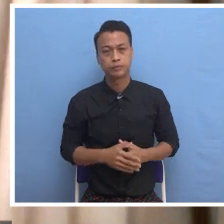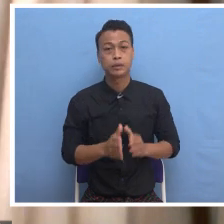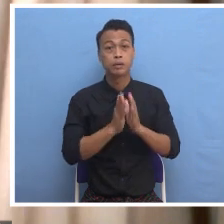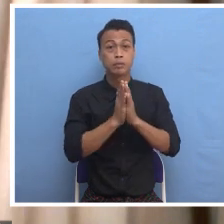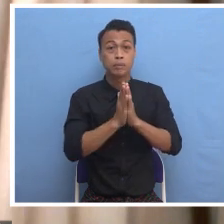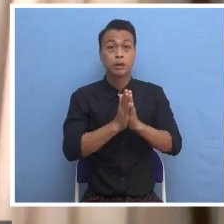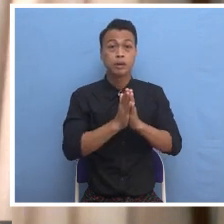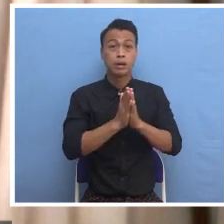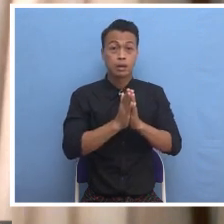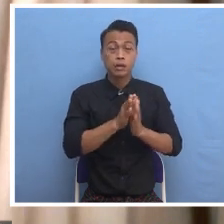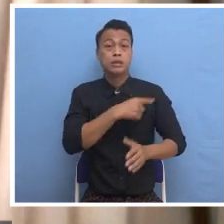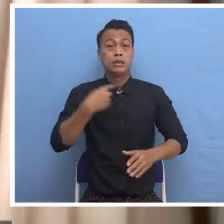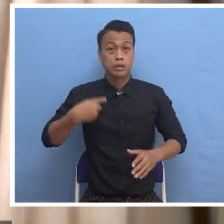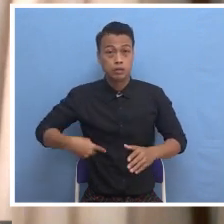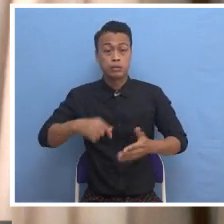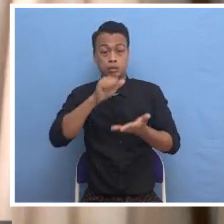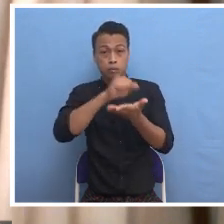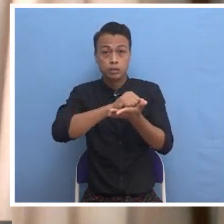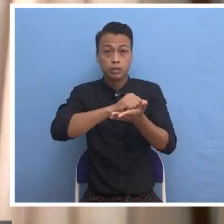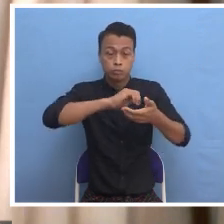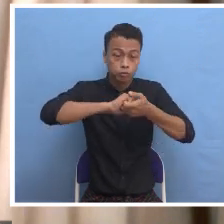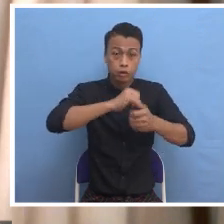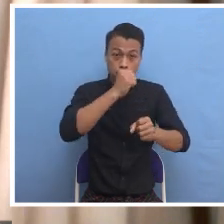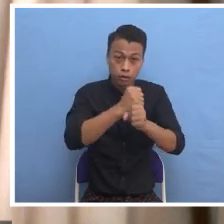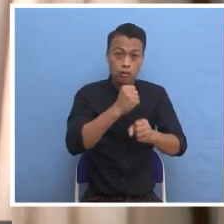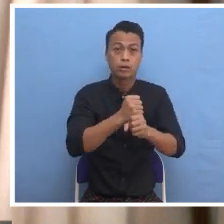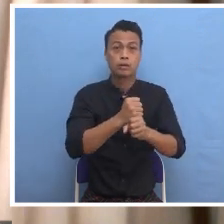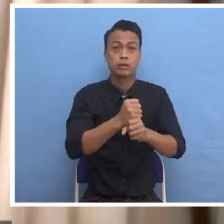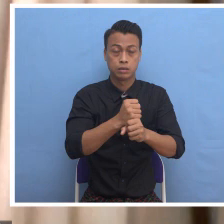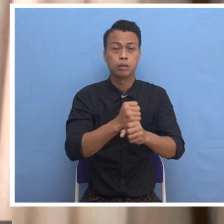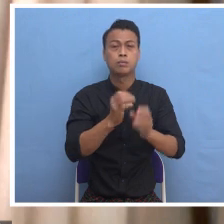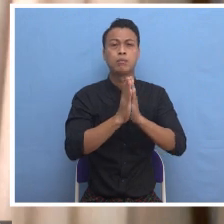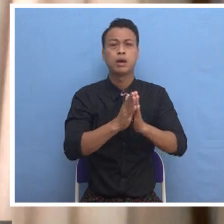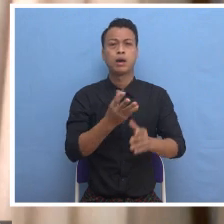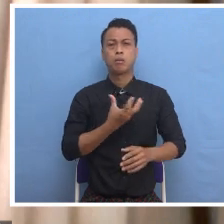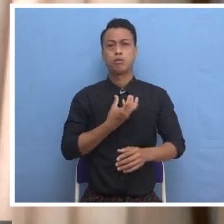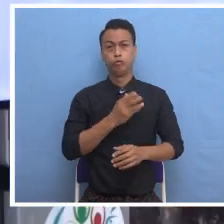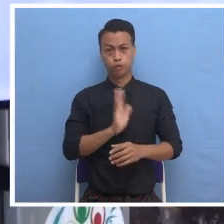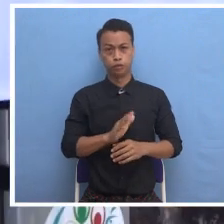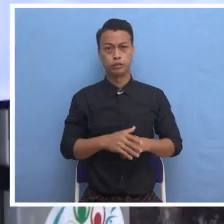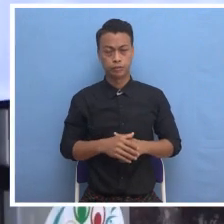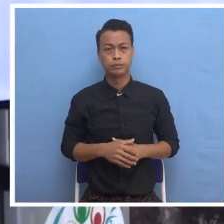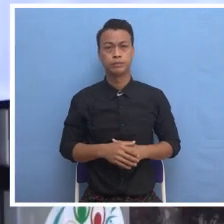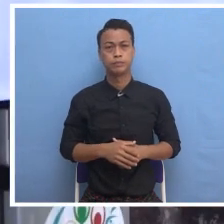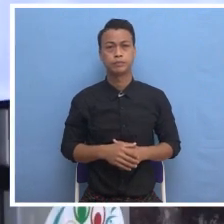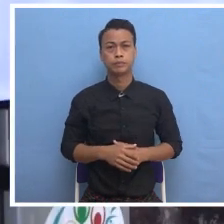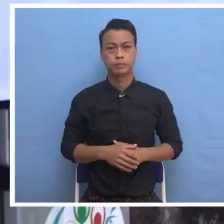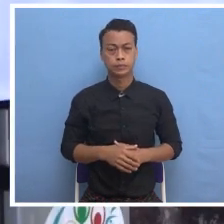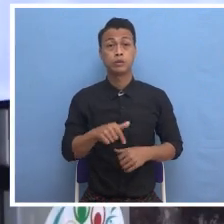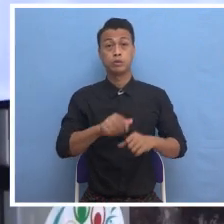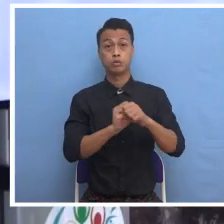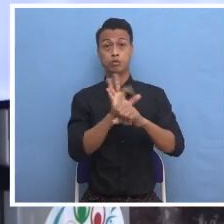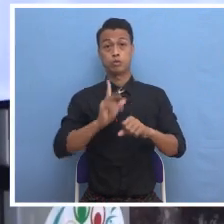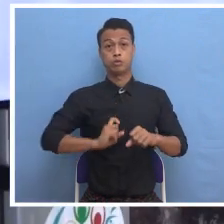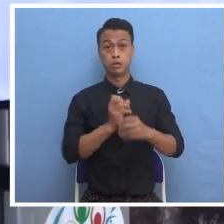နေတဲ့ telemedicine လိုဟာမျိုးကိုလုပ်ချင်နေတဲ့အနေအထားရှိတယ်။တို့တော့မြန်မာနိုင်ငံဆိုးရဆိုးရင်ပူပန်နေတဲ့အနေအထားကိုကျွန်တော်တို့ကတွေ့တယ်ပေါ့။ဒါမျိုးလုပ်မယ်ဆိုရင်အခုလို